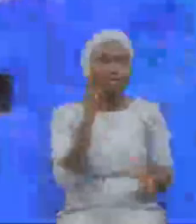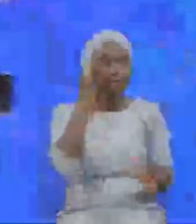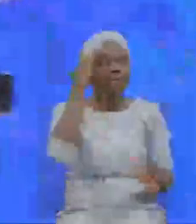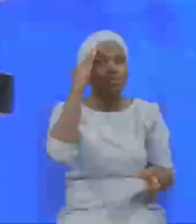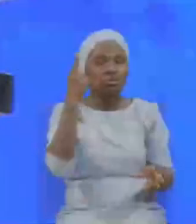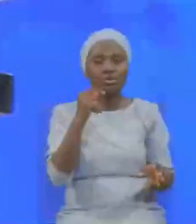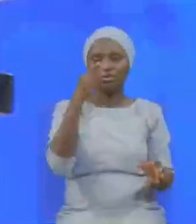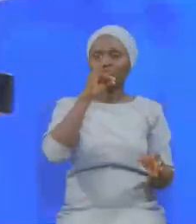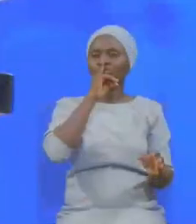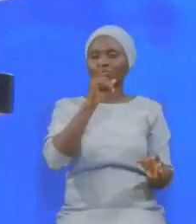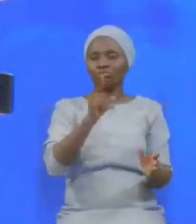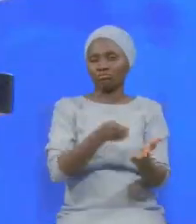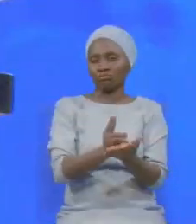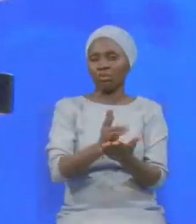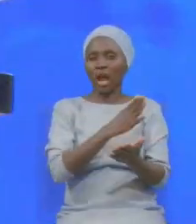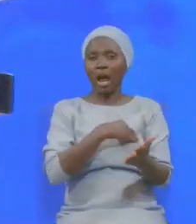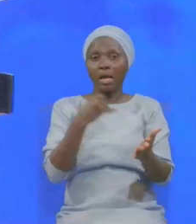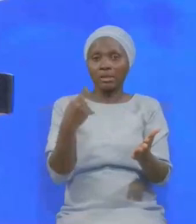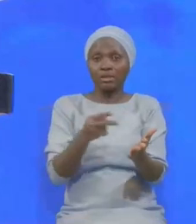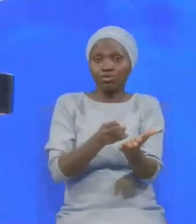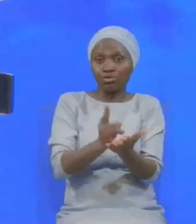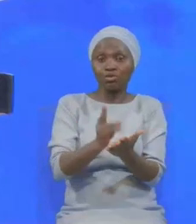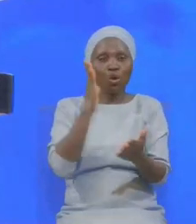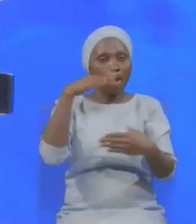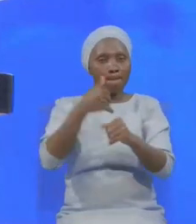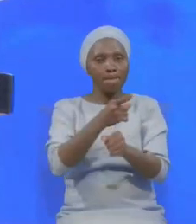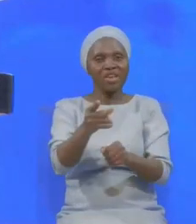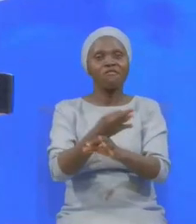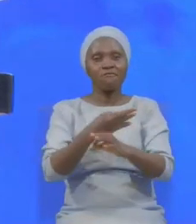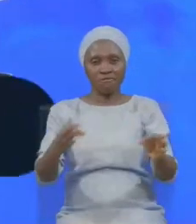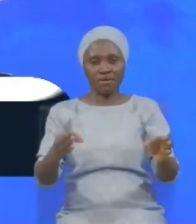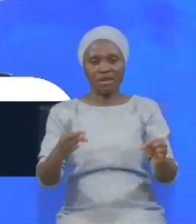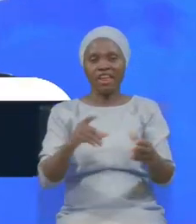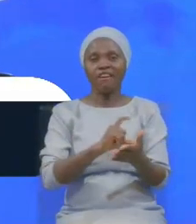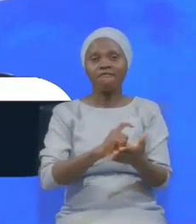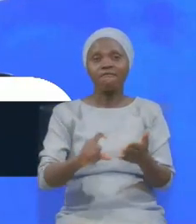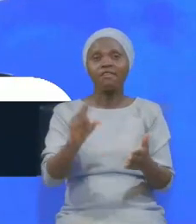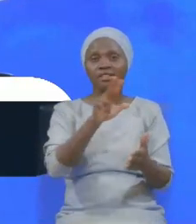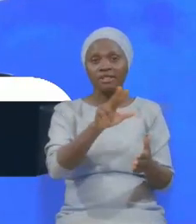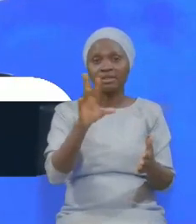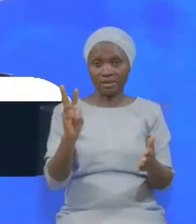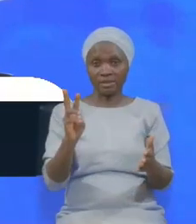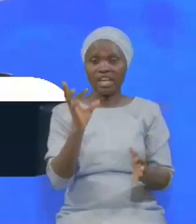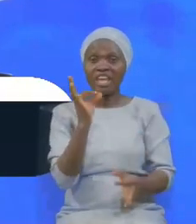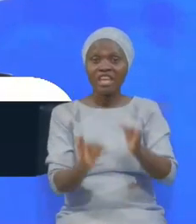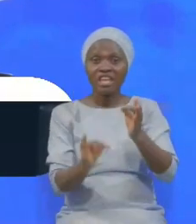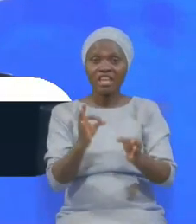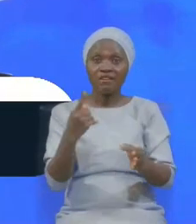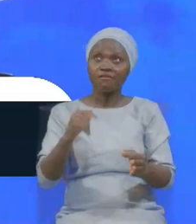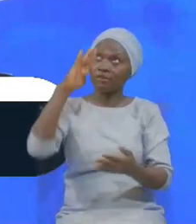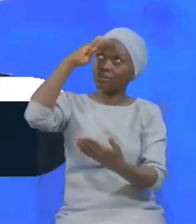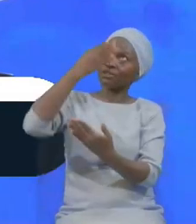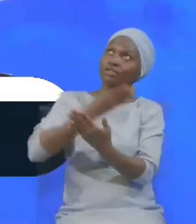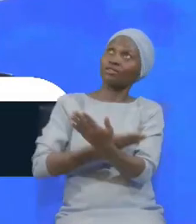vérité vous affranchira. Verset 36. Si donc le Fils